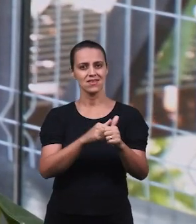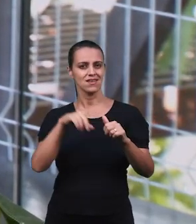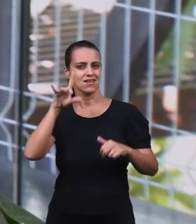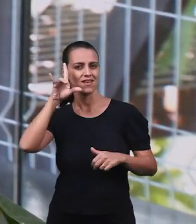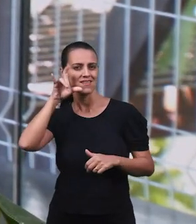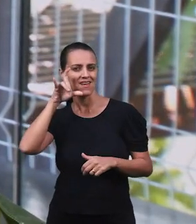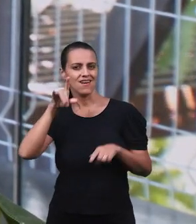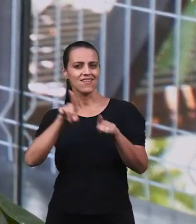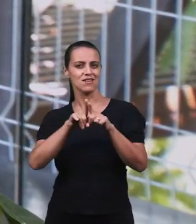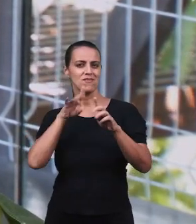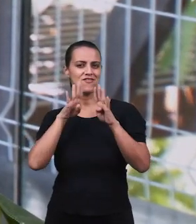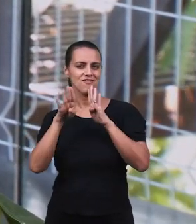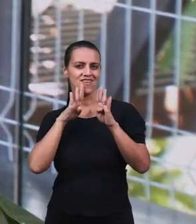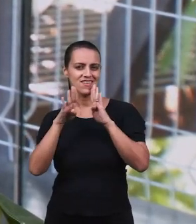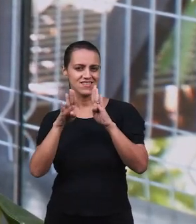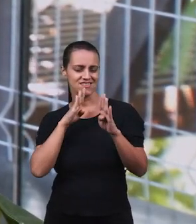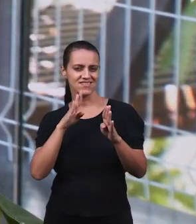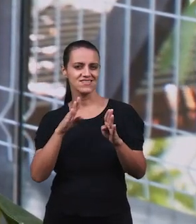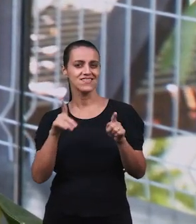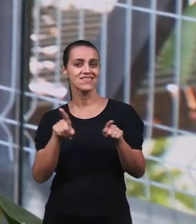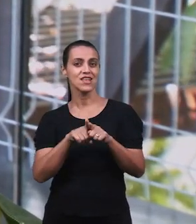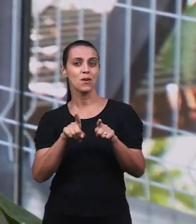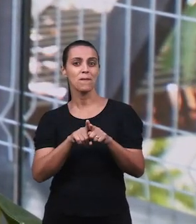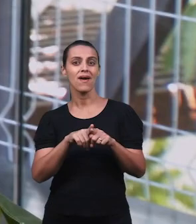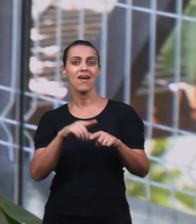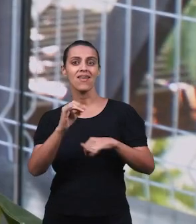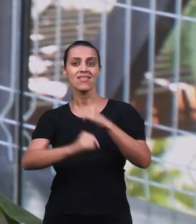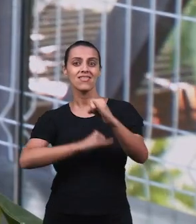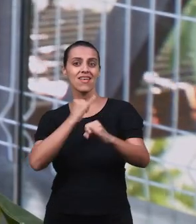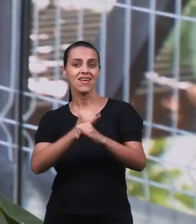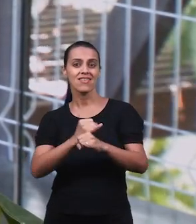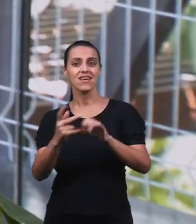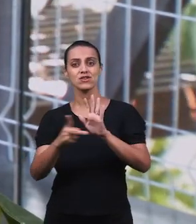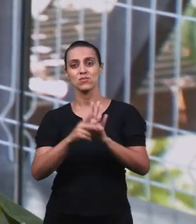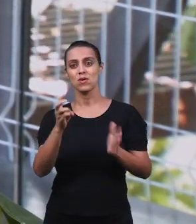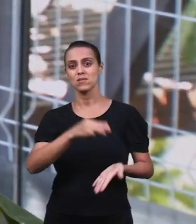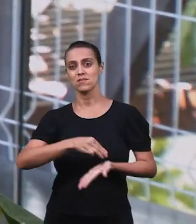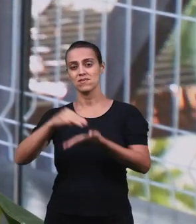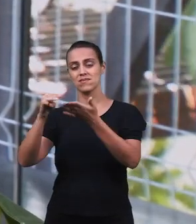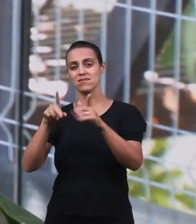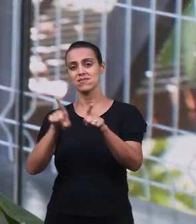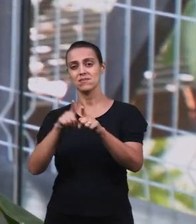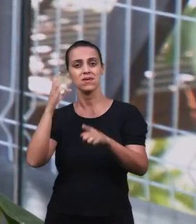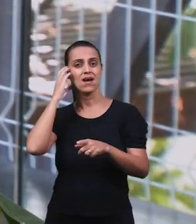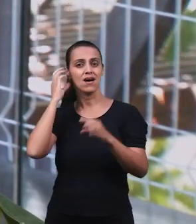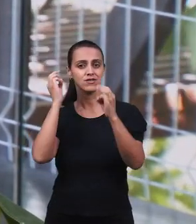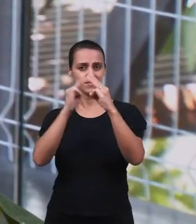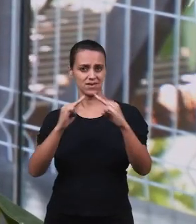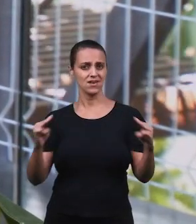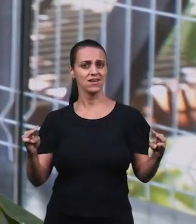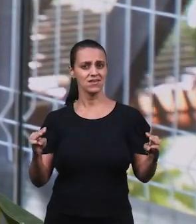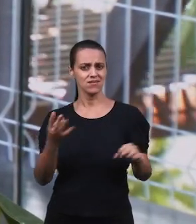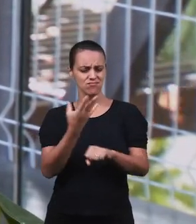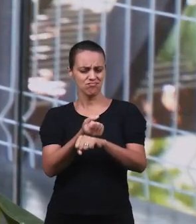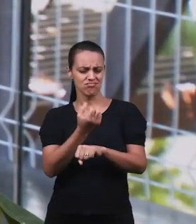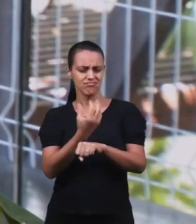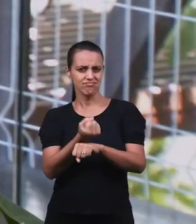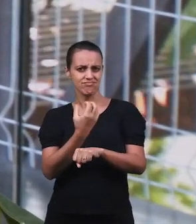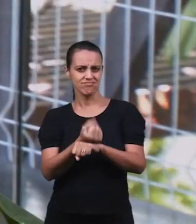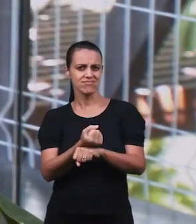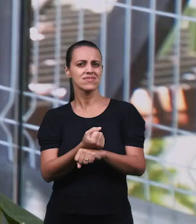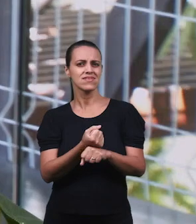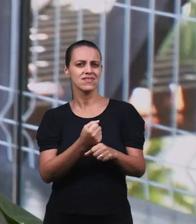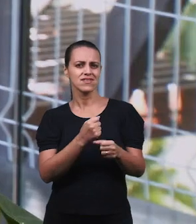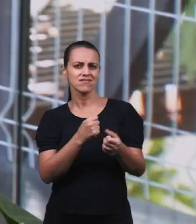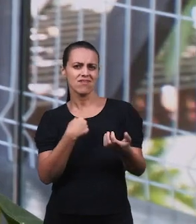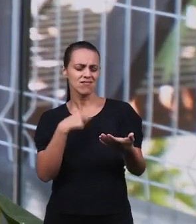sur Instagram, Facebook et accédez les sites de l'Église chrétienne Maranatha et de la radio Manaïm. Téléchargez les applications gratuites,